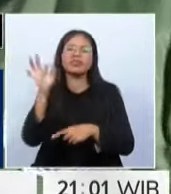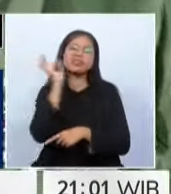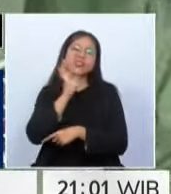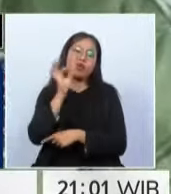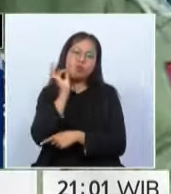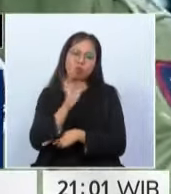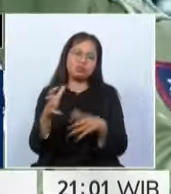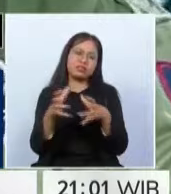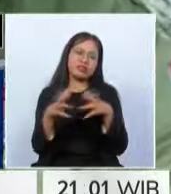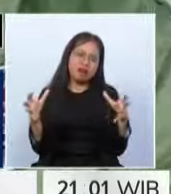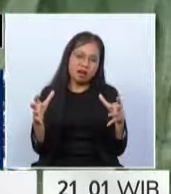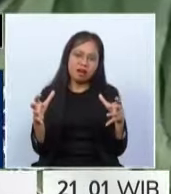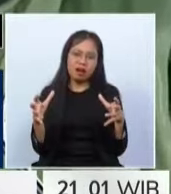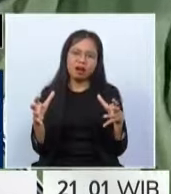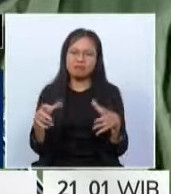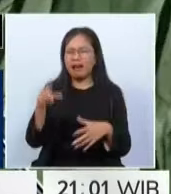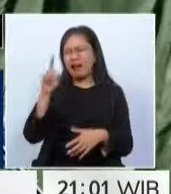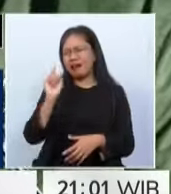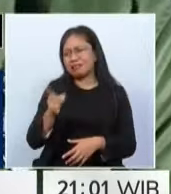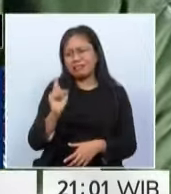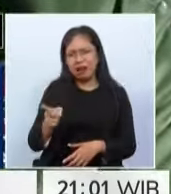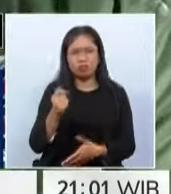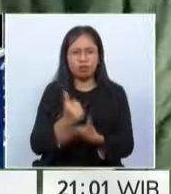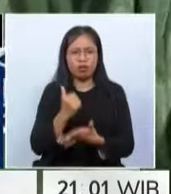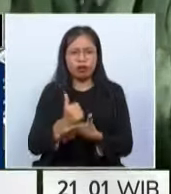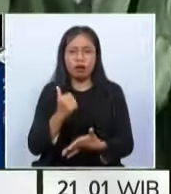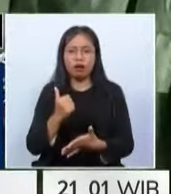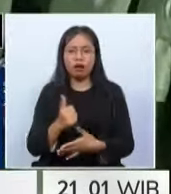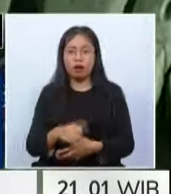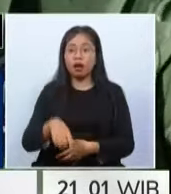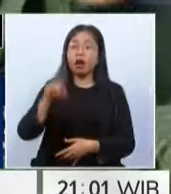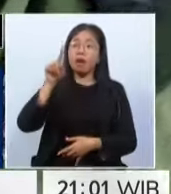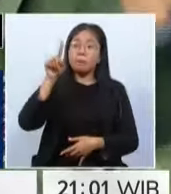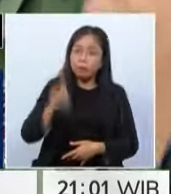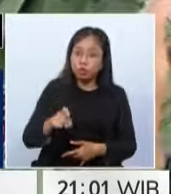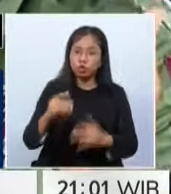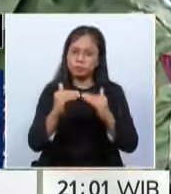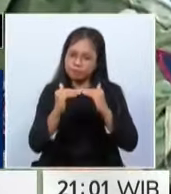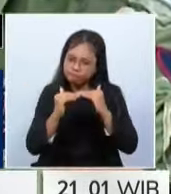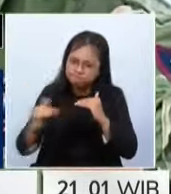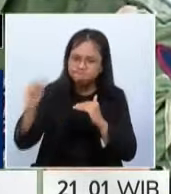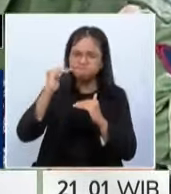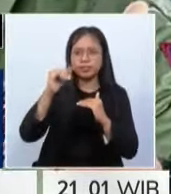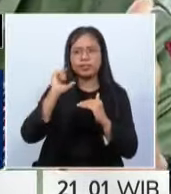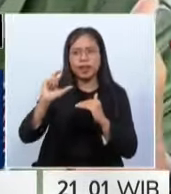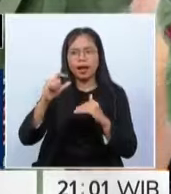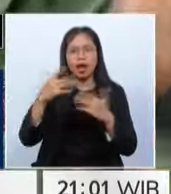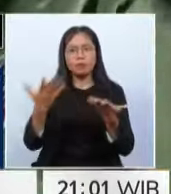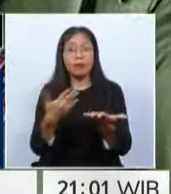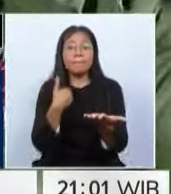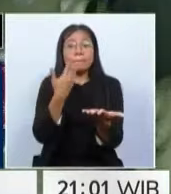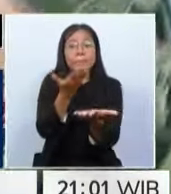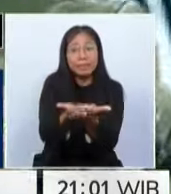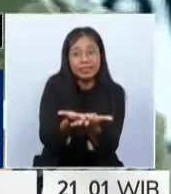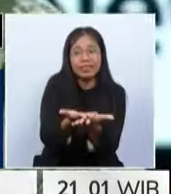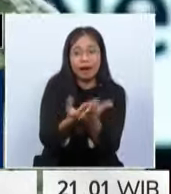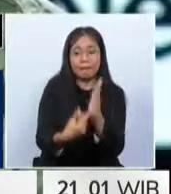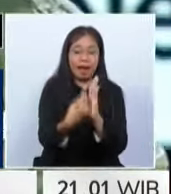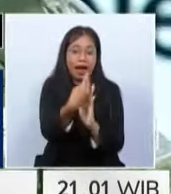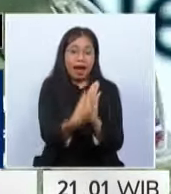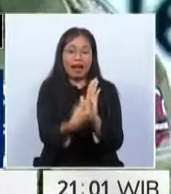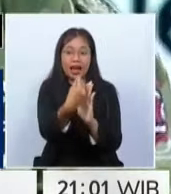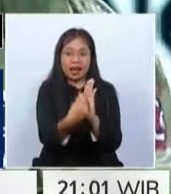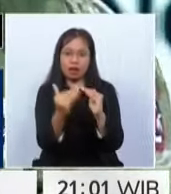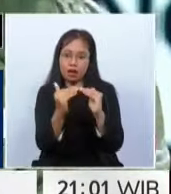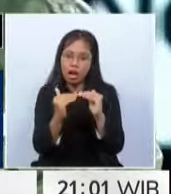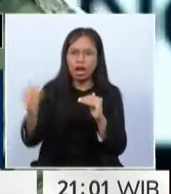tentu itu sangat berbahaya maka peningkatan itu pak di awal saya sampaikan Kenapa pertumbuhan harus tinggi Kenapa industri dalam negeri menjadi